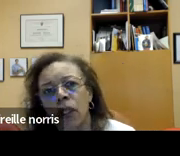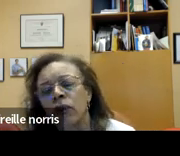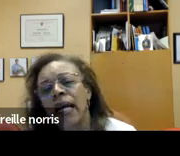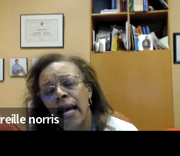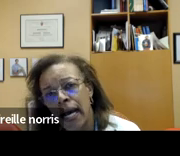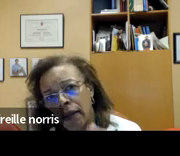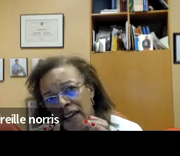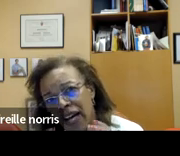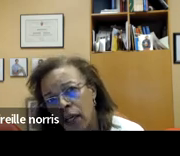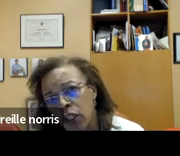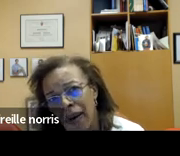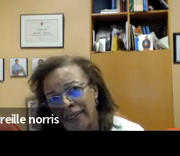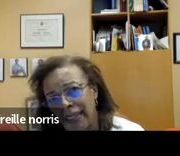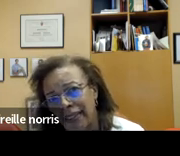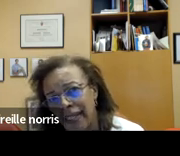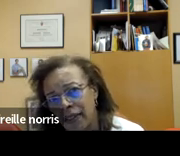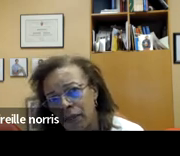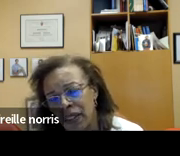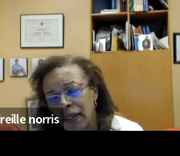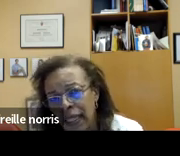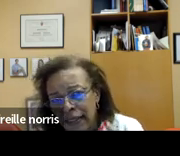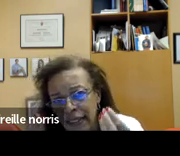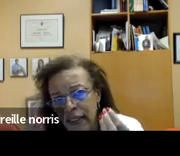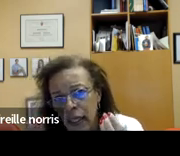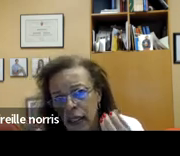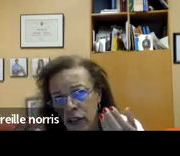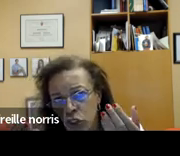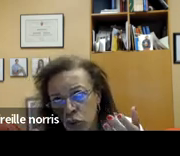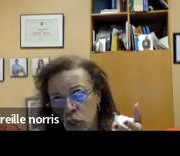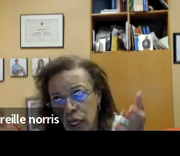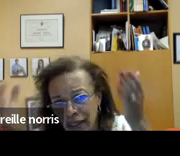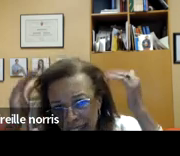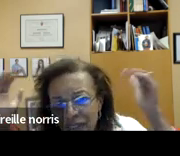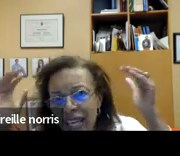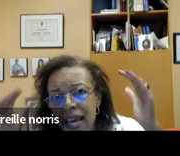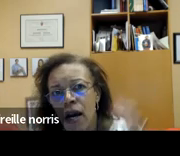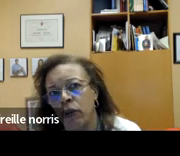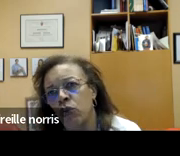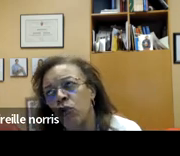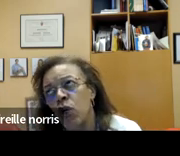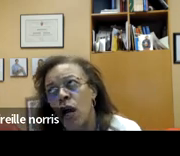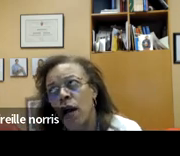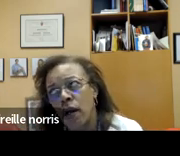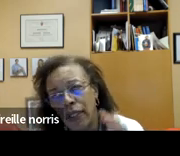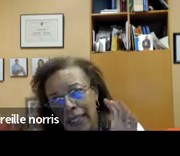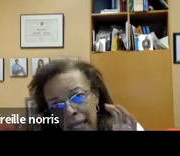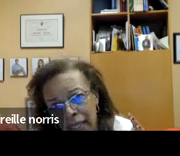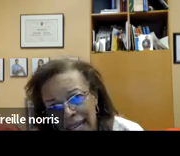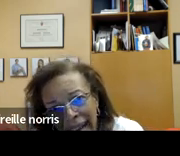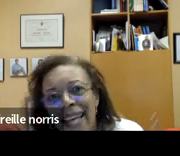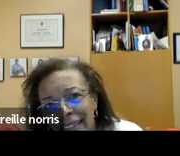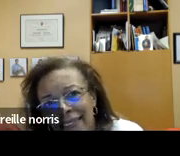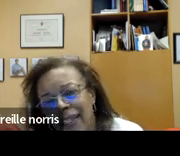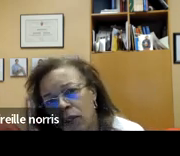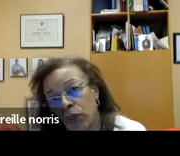même pas compte. Alors, la valeur de passer des tests comme ça, c'est d'éveiller en nous